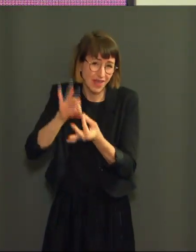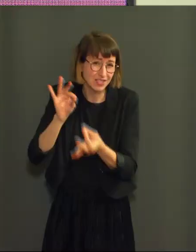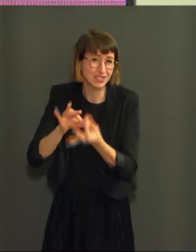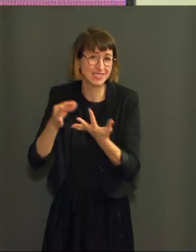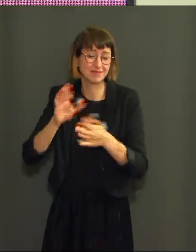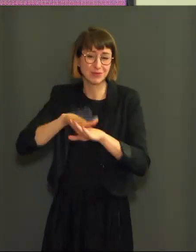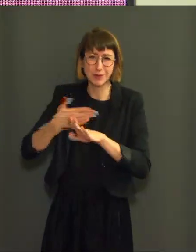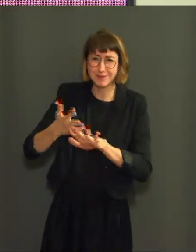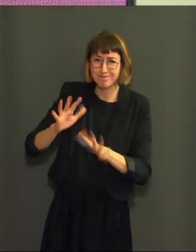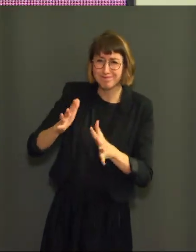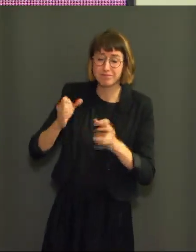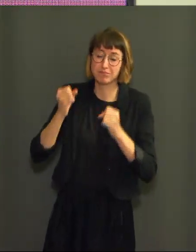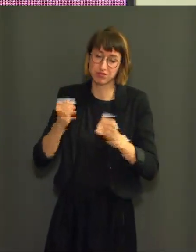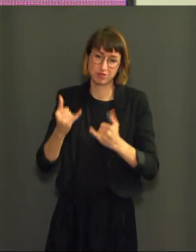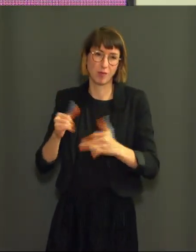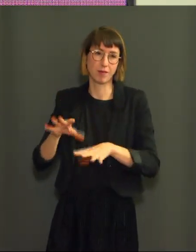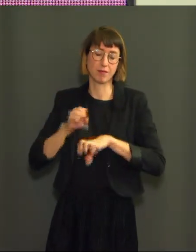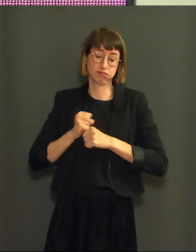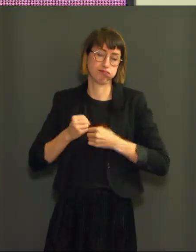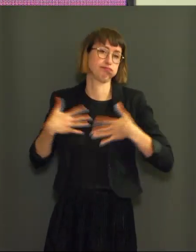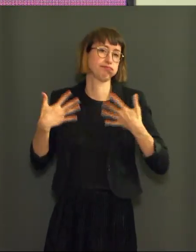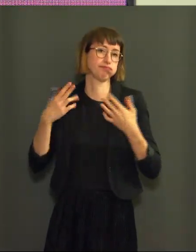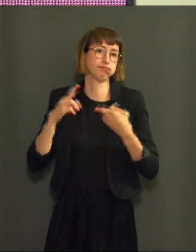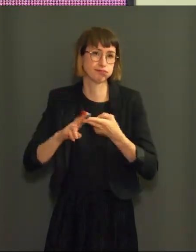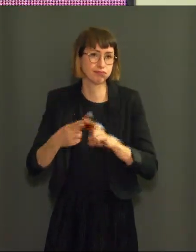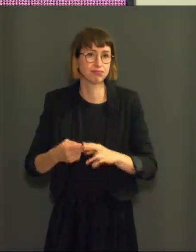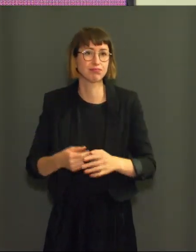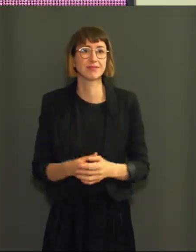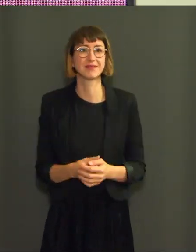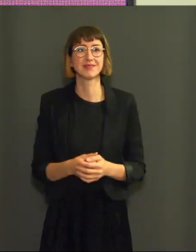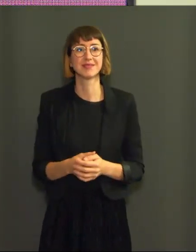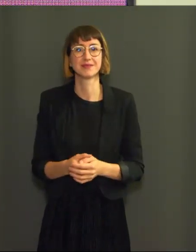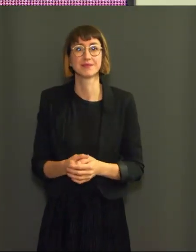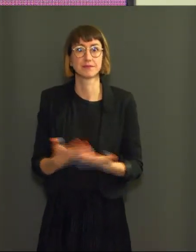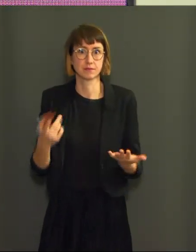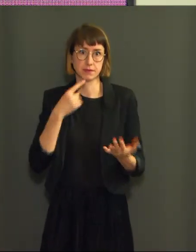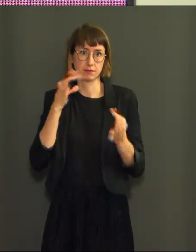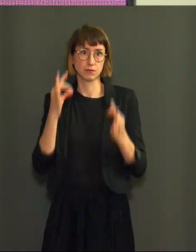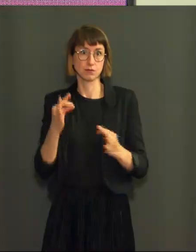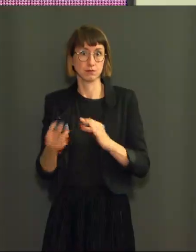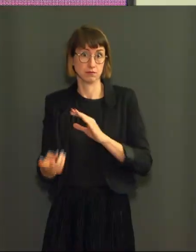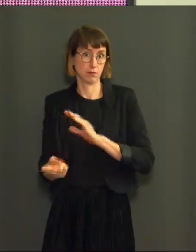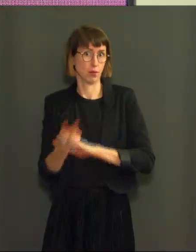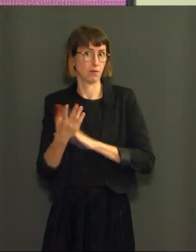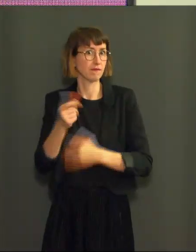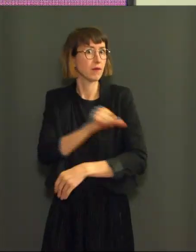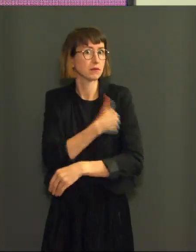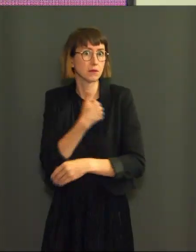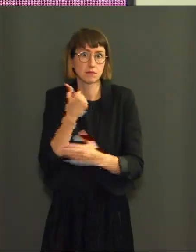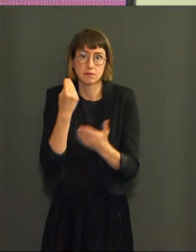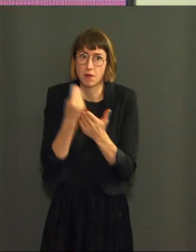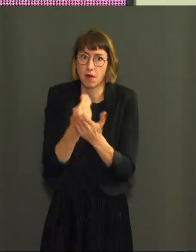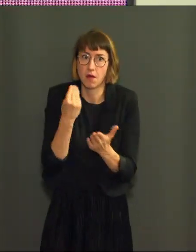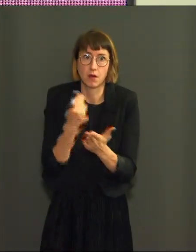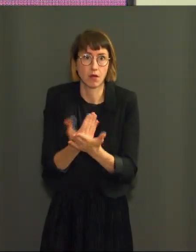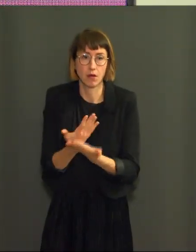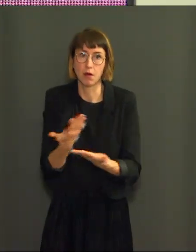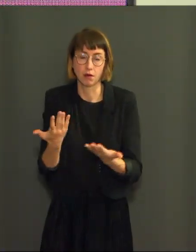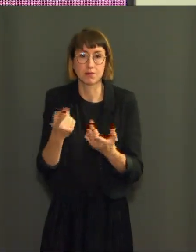vanter les mérites et avec preuve à l'appui de la vaccination, mais qu'en est-il en Belgique de la protection qu'elle confère contre la